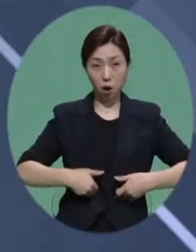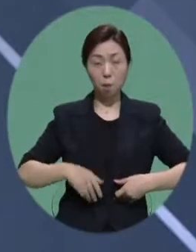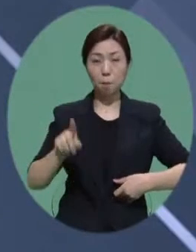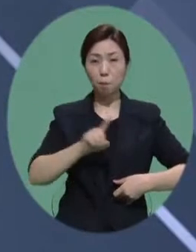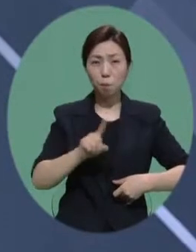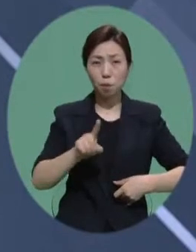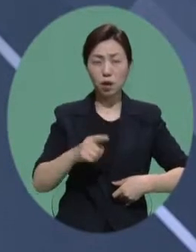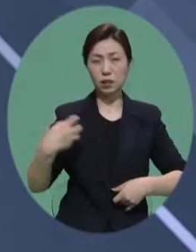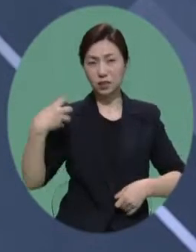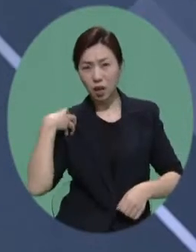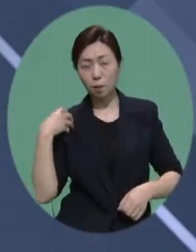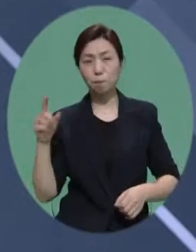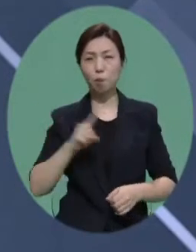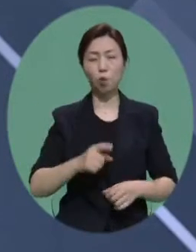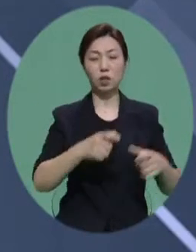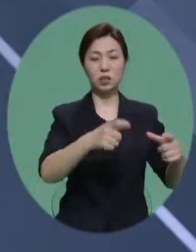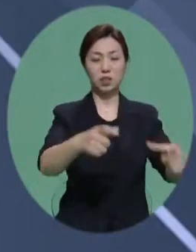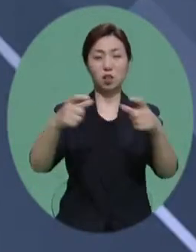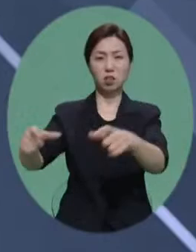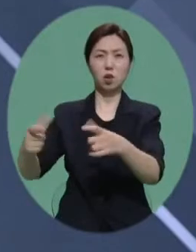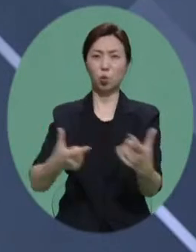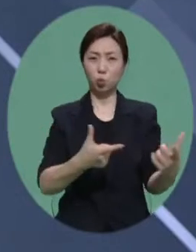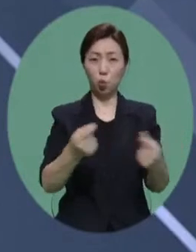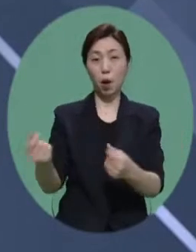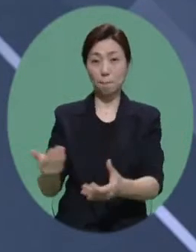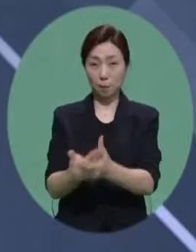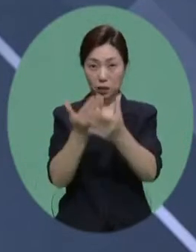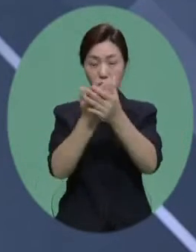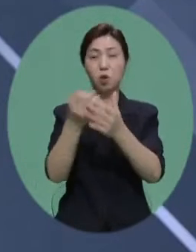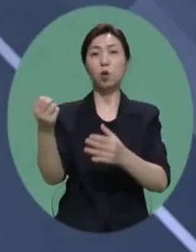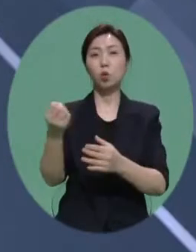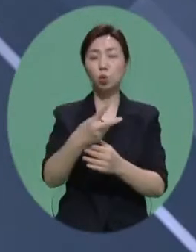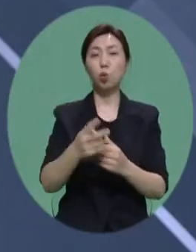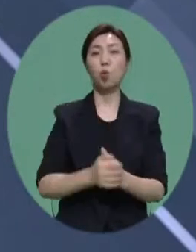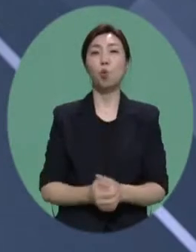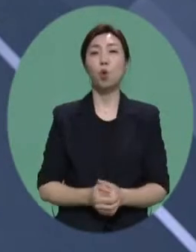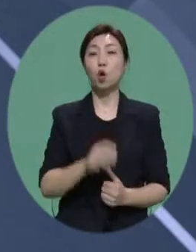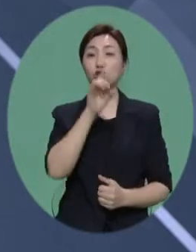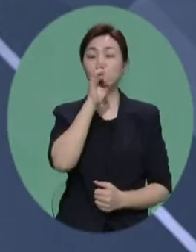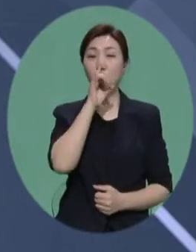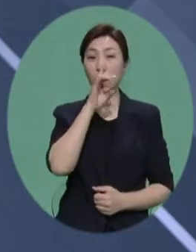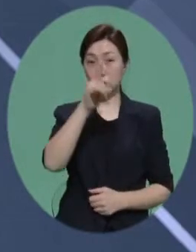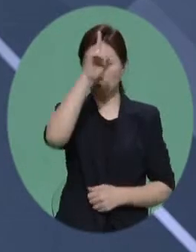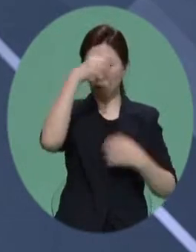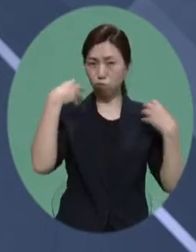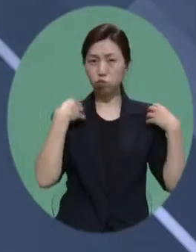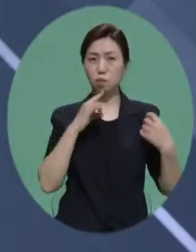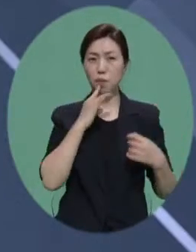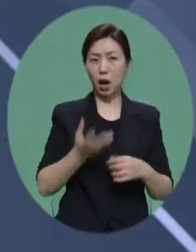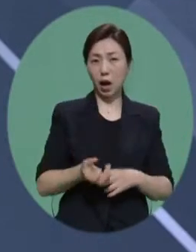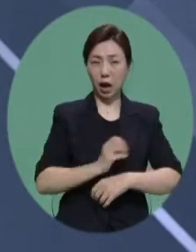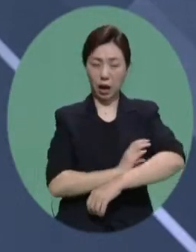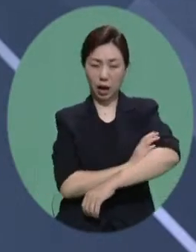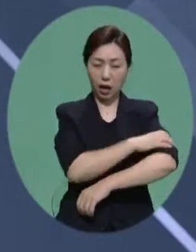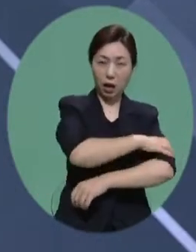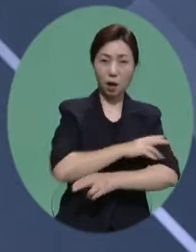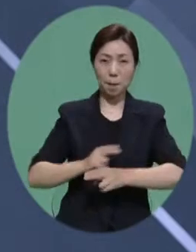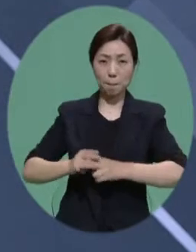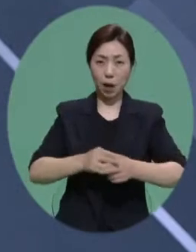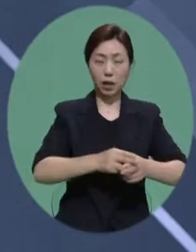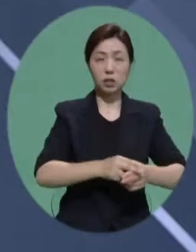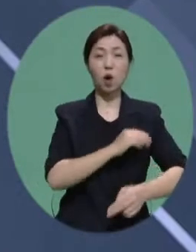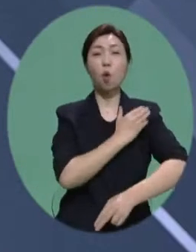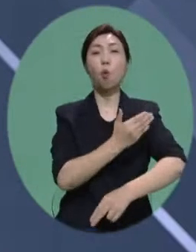이고 그것을 위해서 꼭 해야 될 일은 중앙정부가 가지고 있는 법적인 권한 그리고 재정적인 권한을